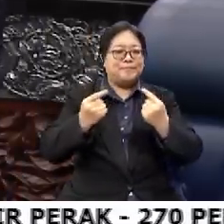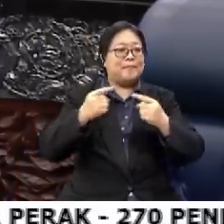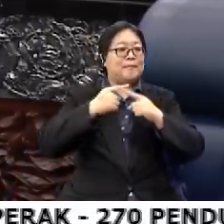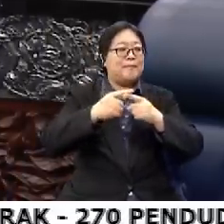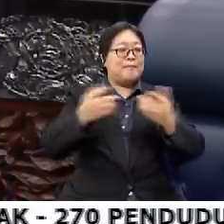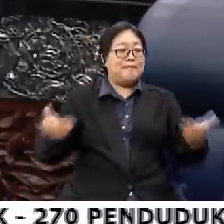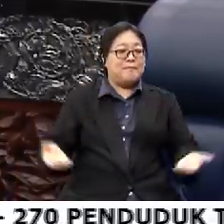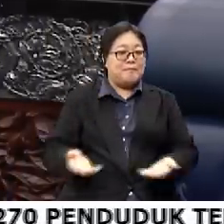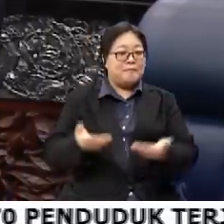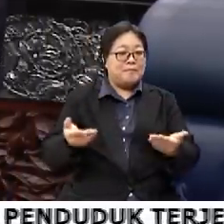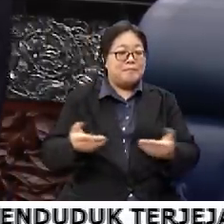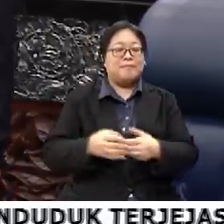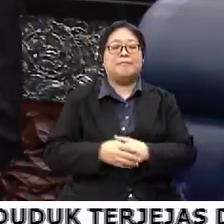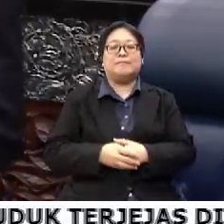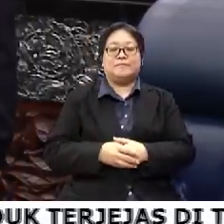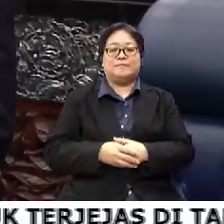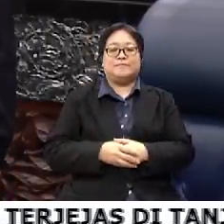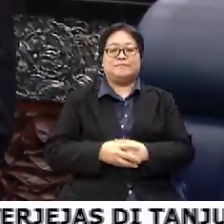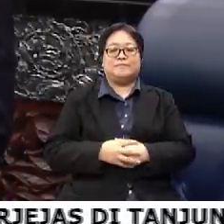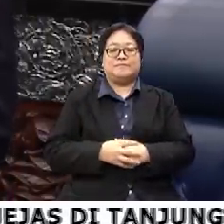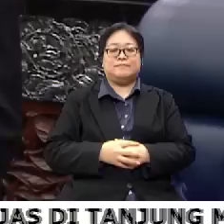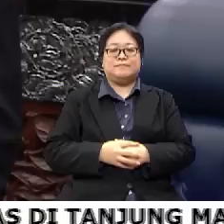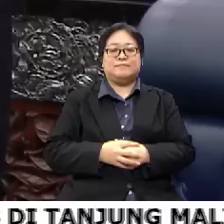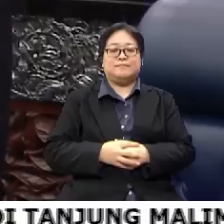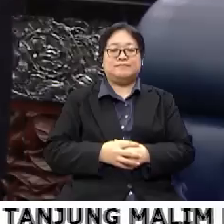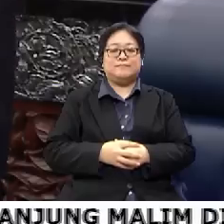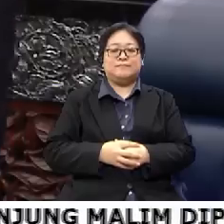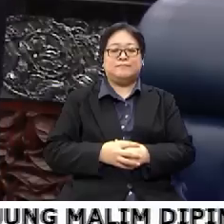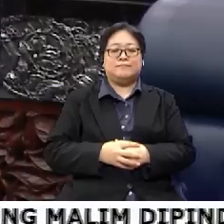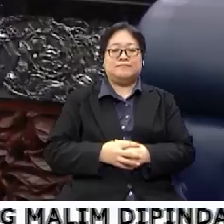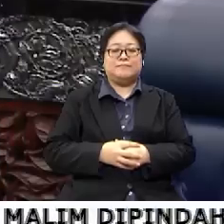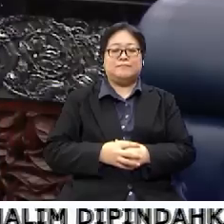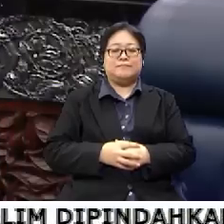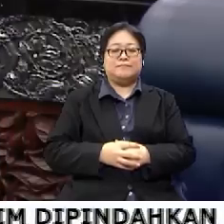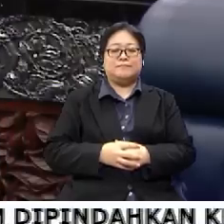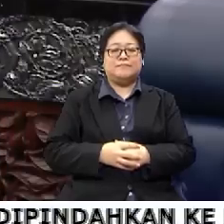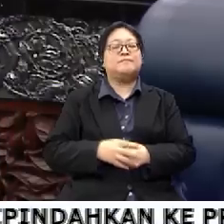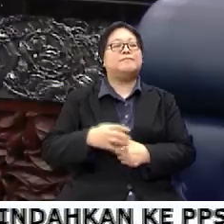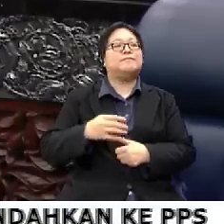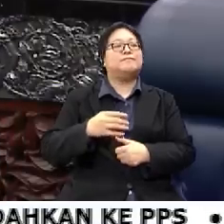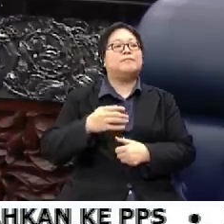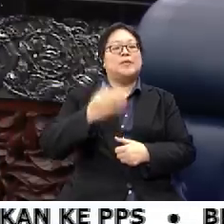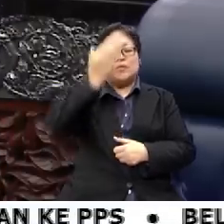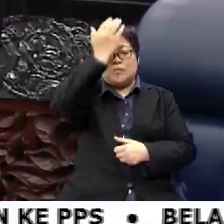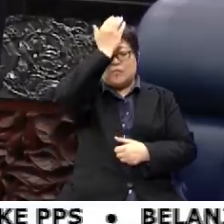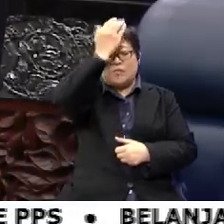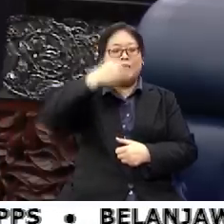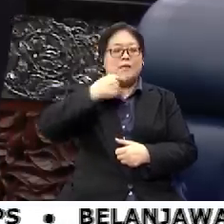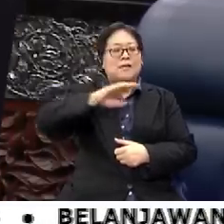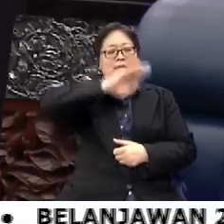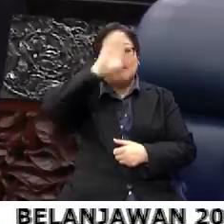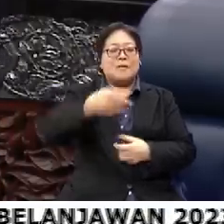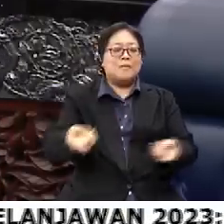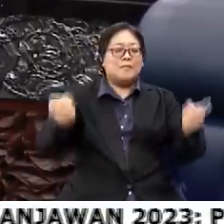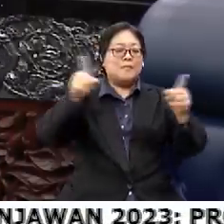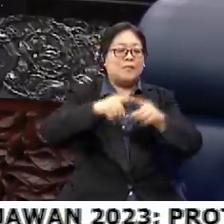Dewan Yang Mulia ini, di mana seperti yang tuanku nyatakan tidak pernah berlaku dalam